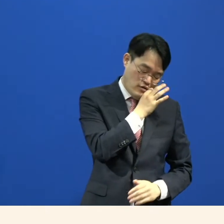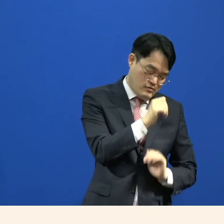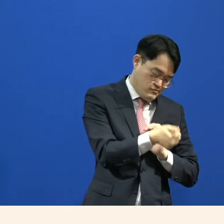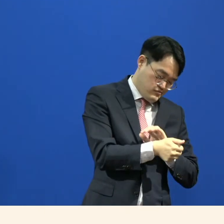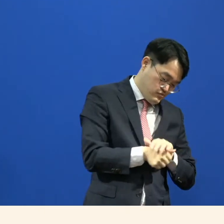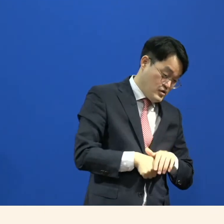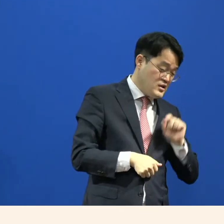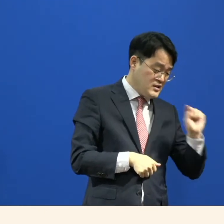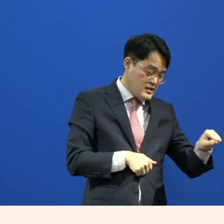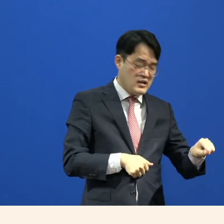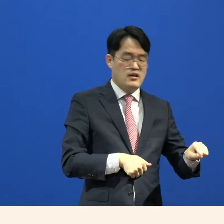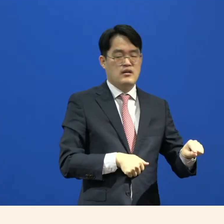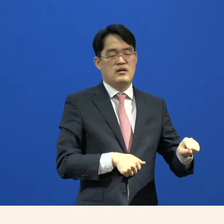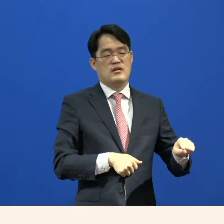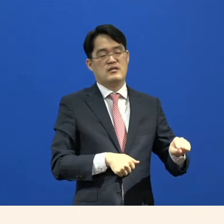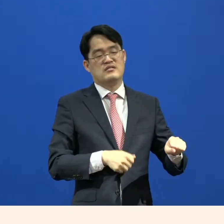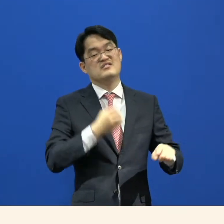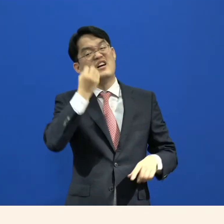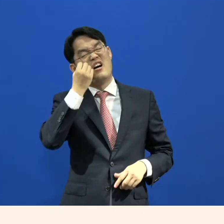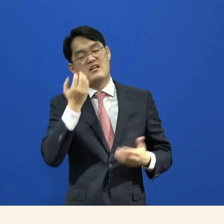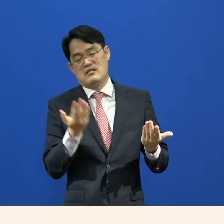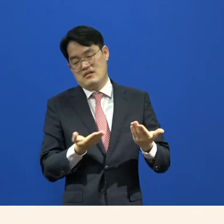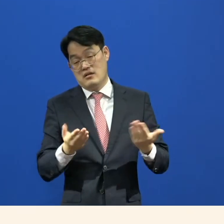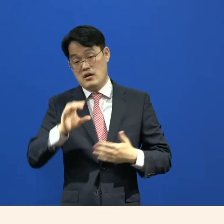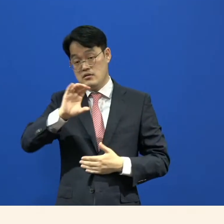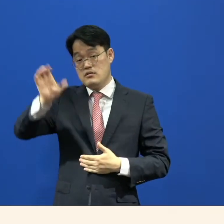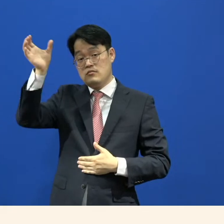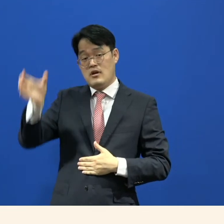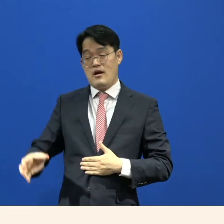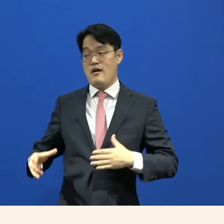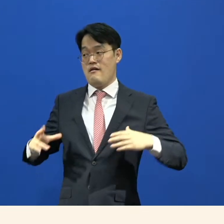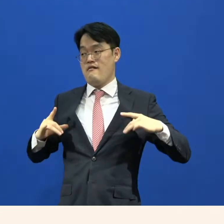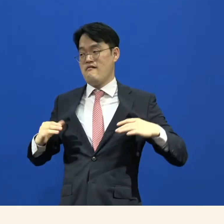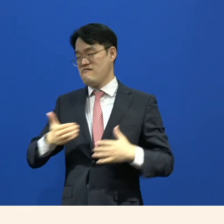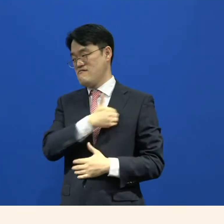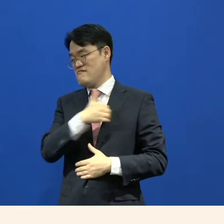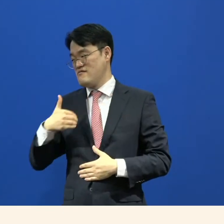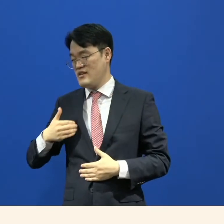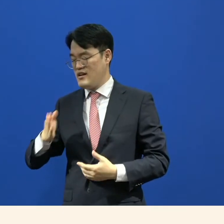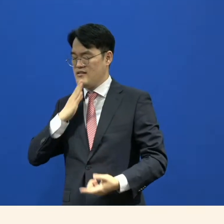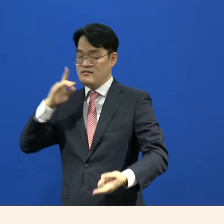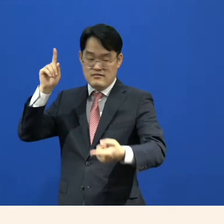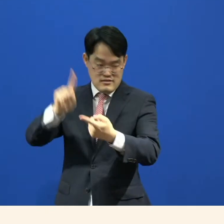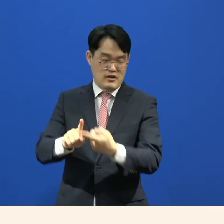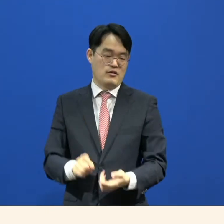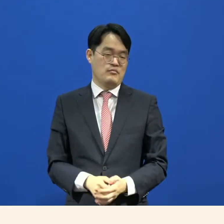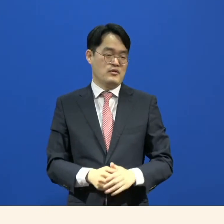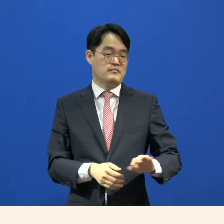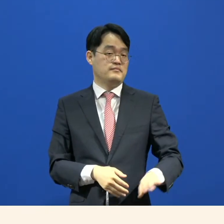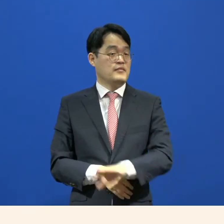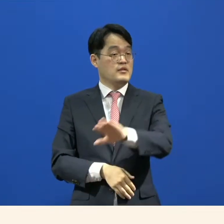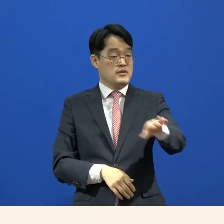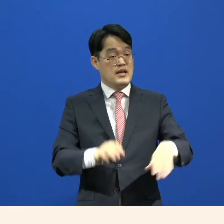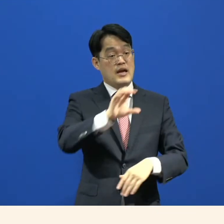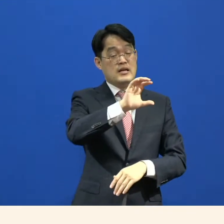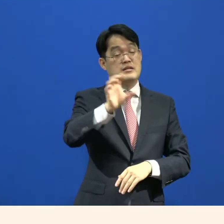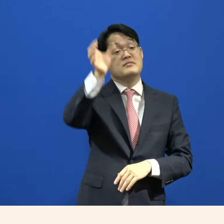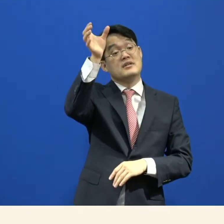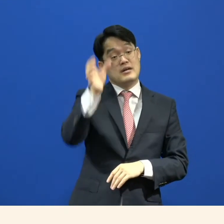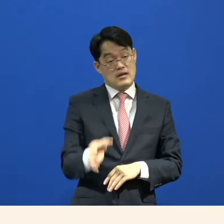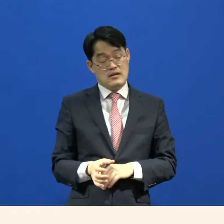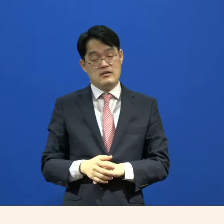십자가만을 자랑하는 것이야말로 지극히 당연한 모습입니다. 십자가는 자랑하고도 남는,